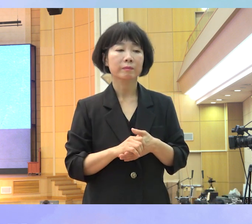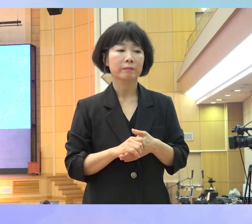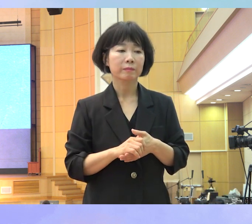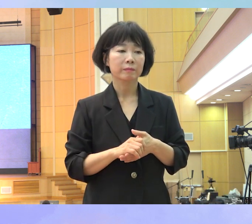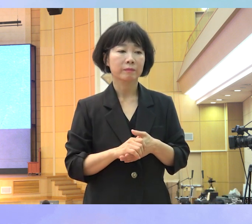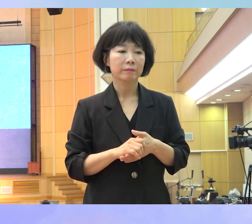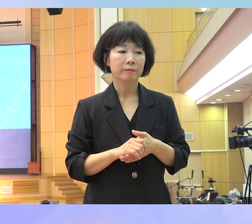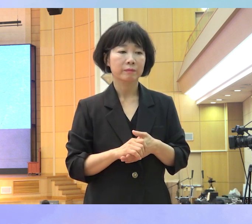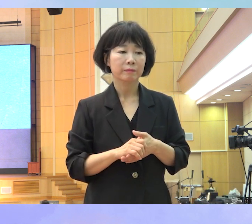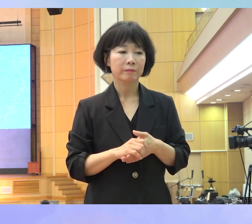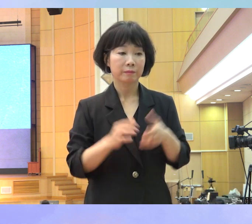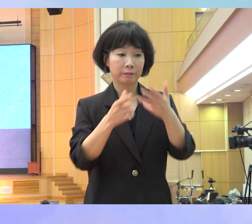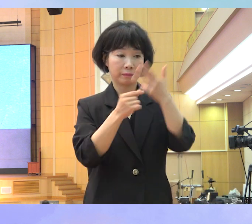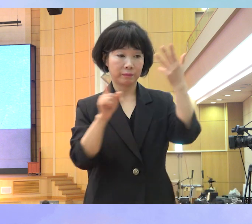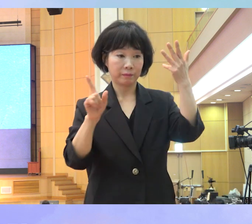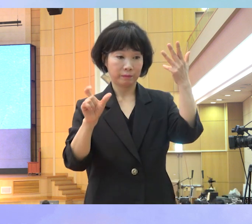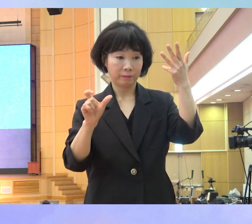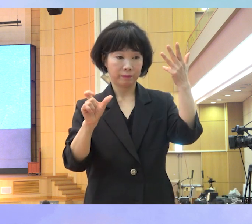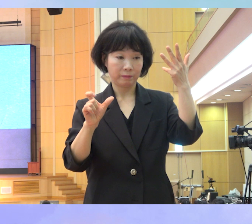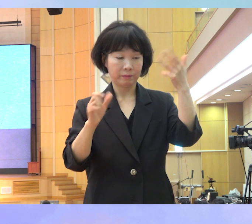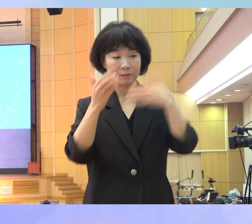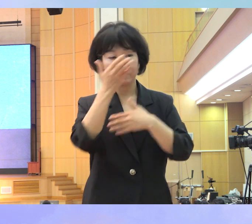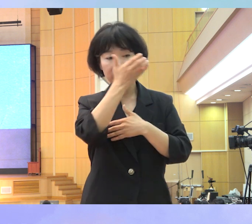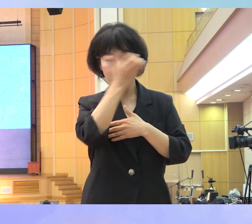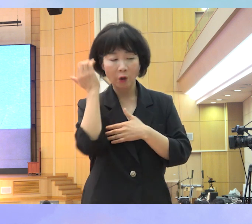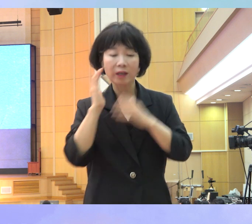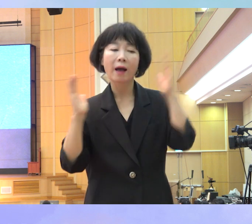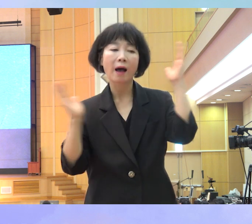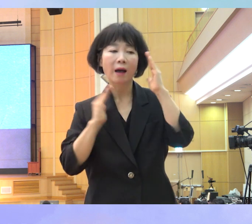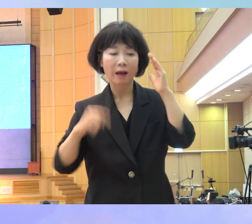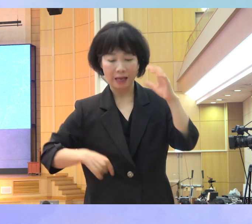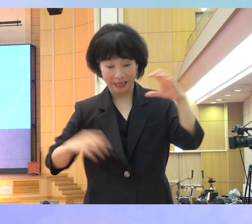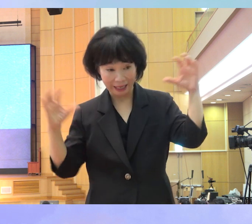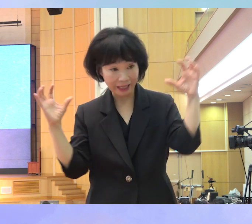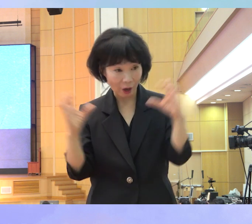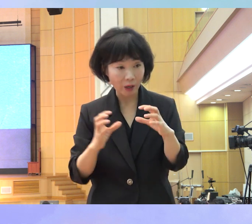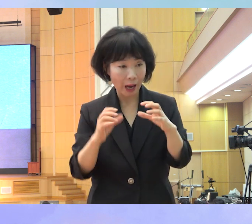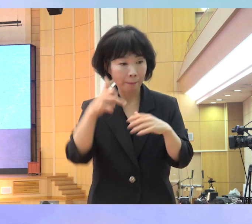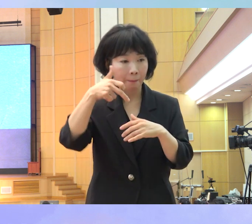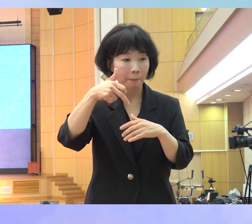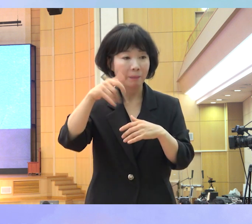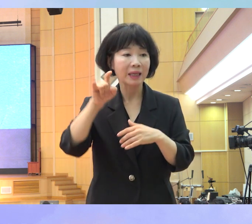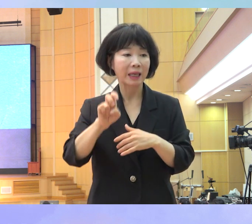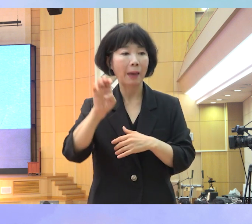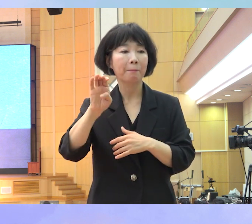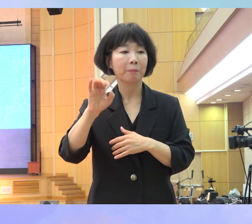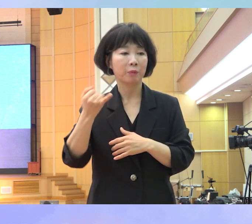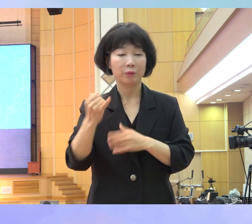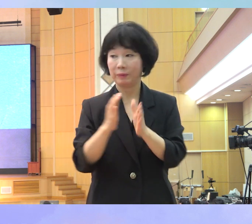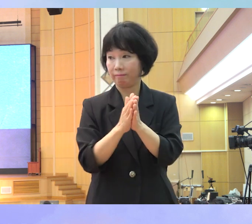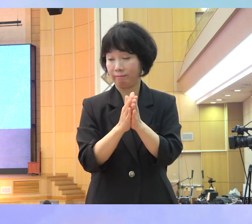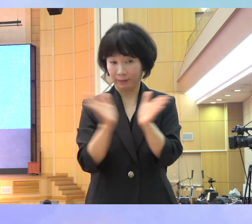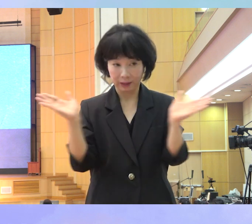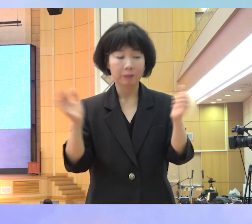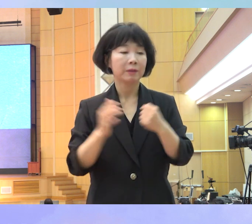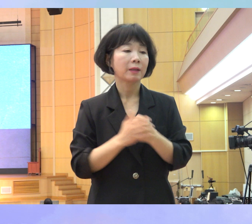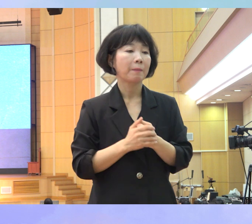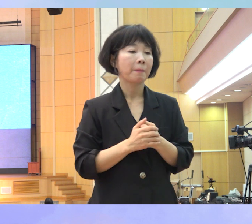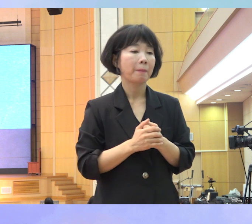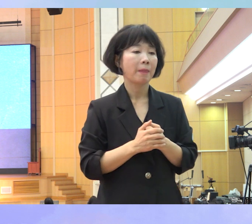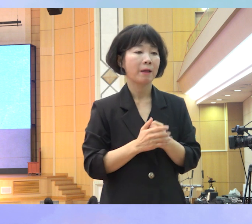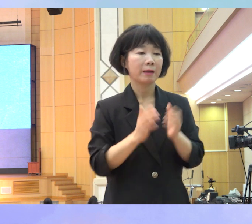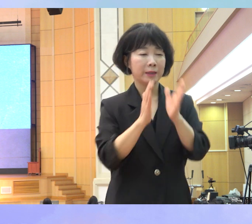8월 17일까지 청소년 청년 연합 캠프가 있습니다. 여러분 많이 좀